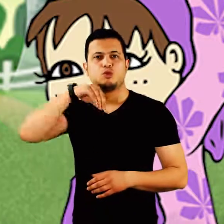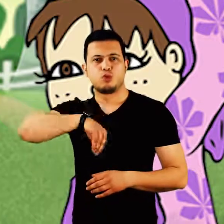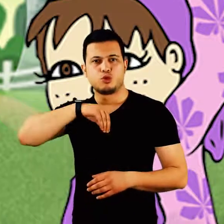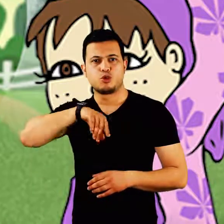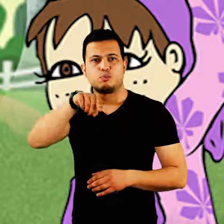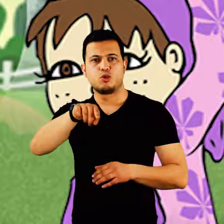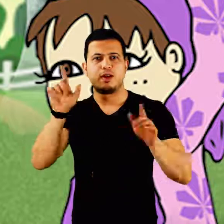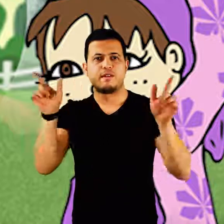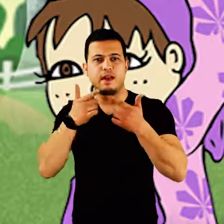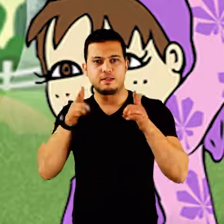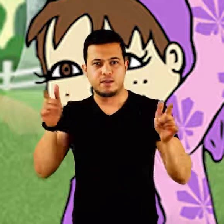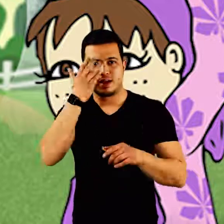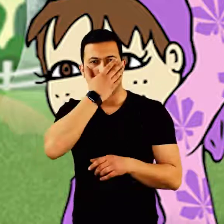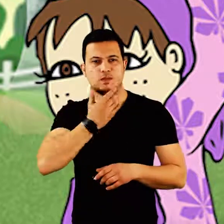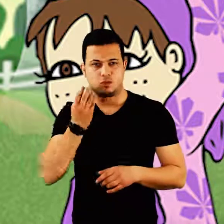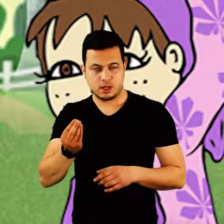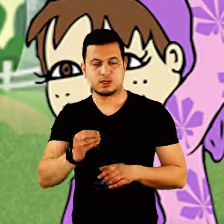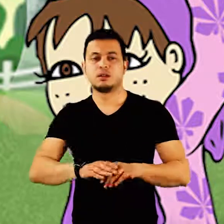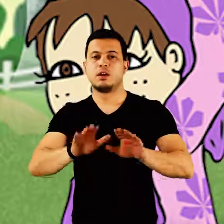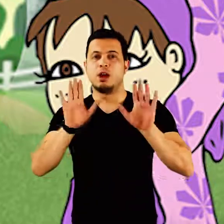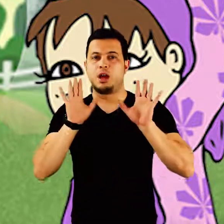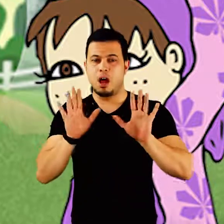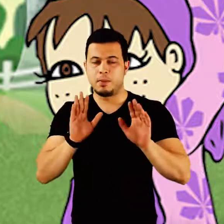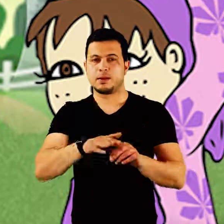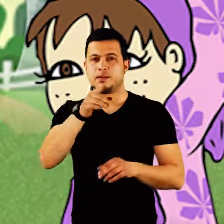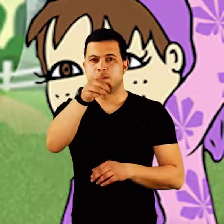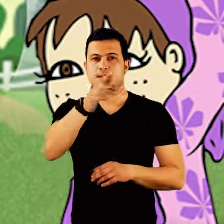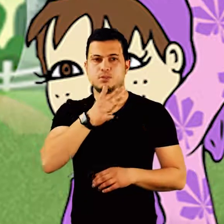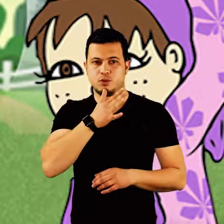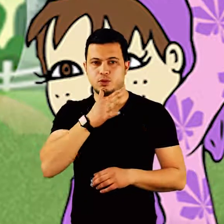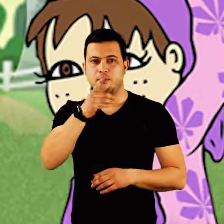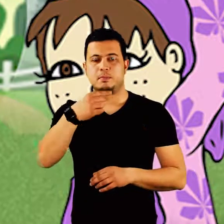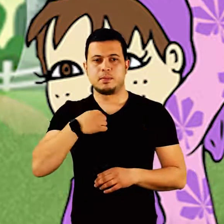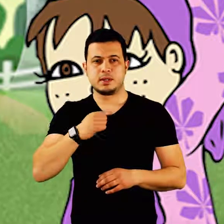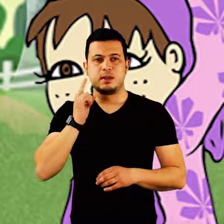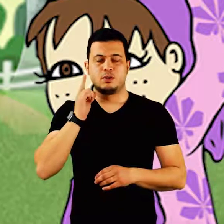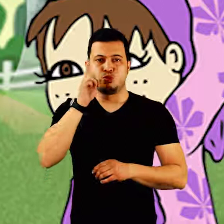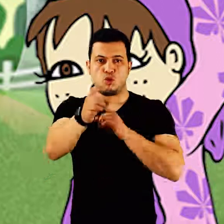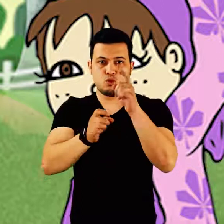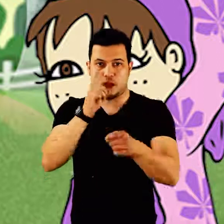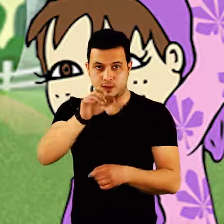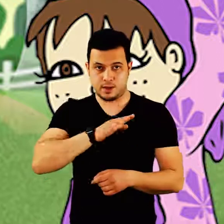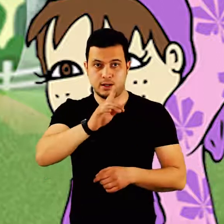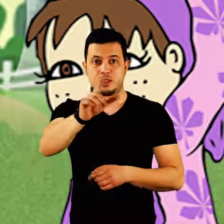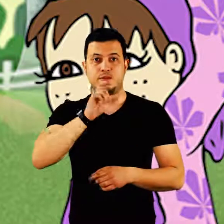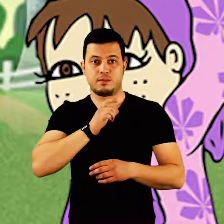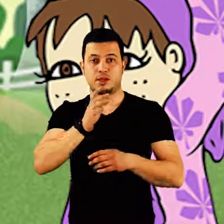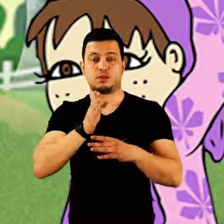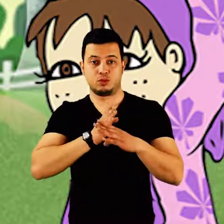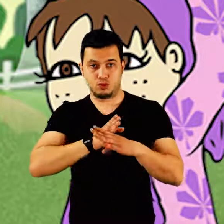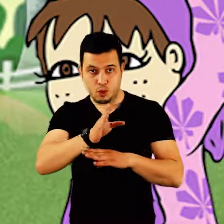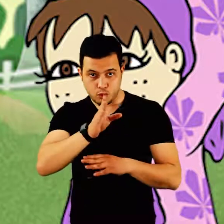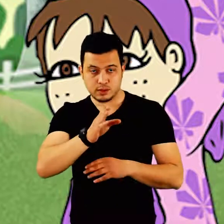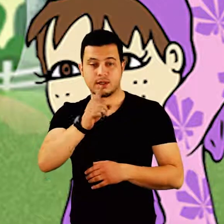festival hoşunuza gitmiştir. Ancak biliyorsunuz sizlere gelecek sorular cevaplanmalı.